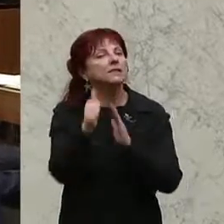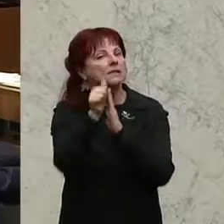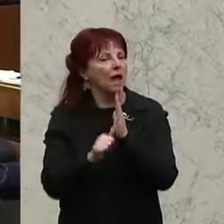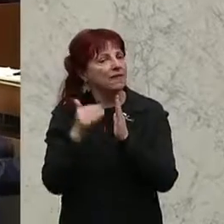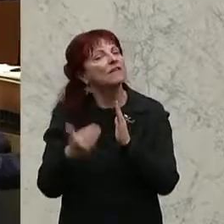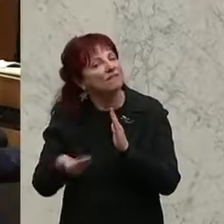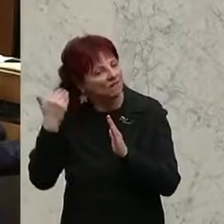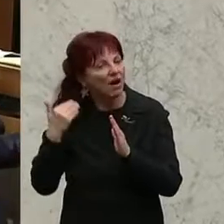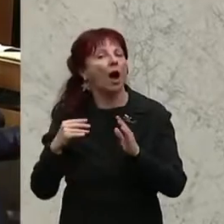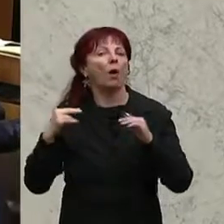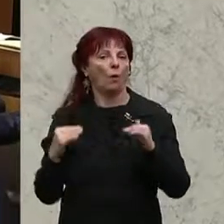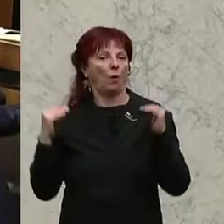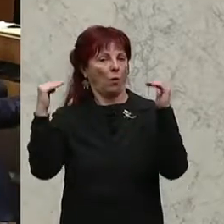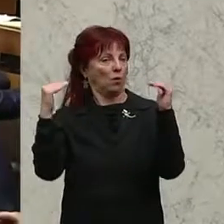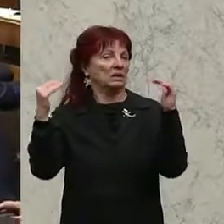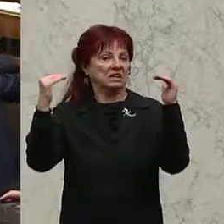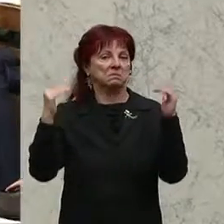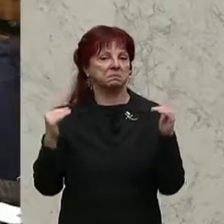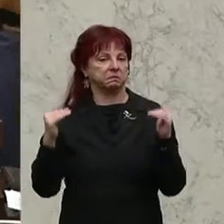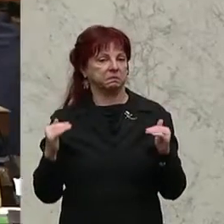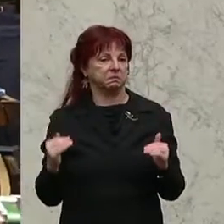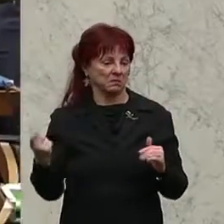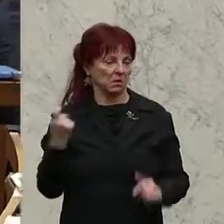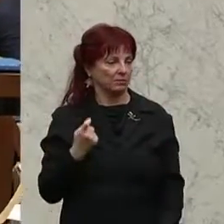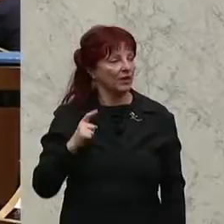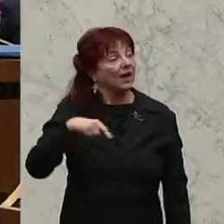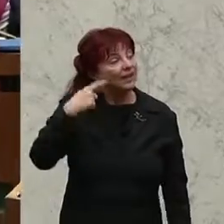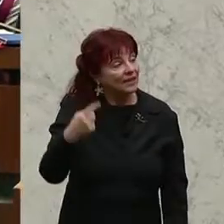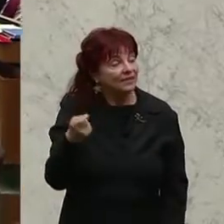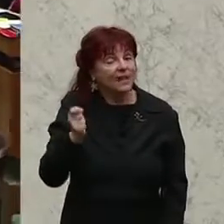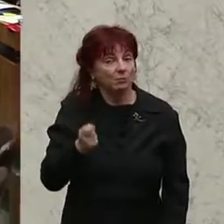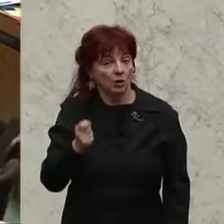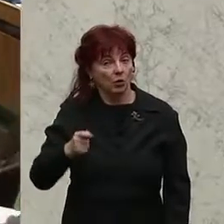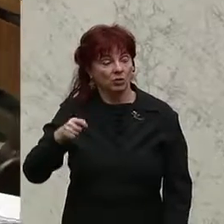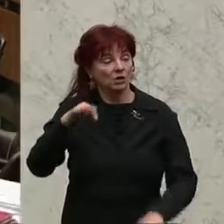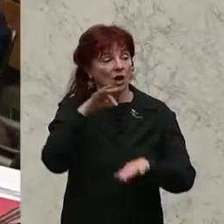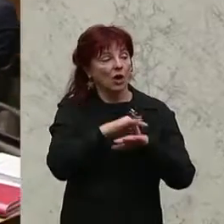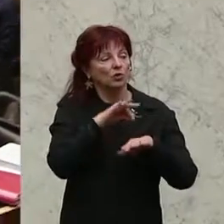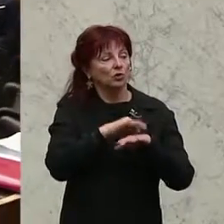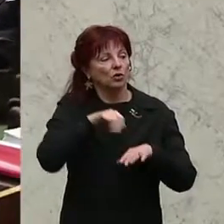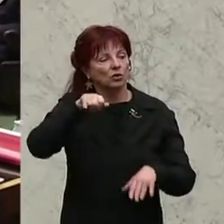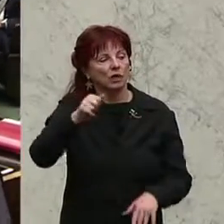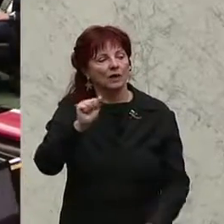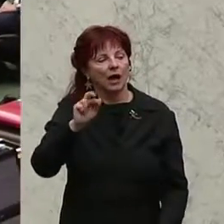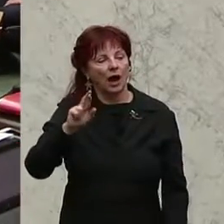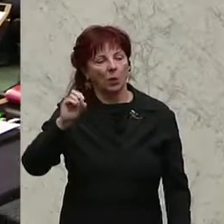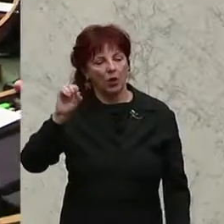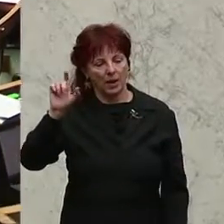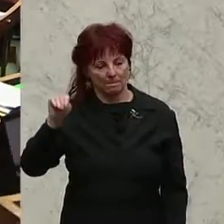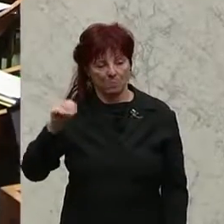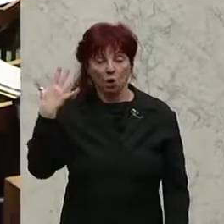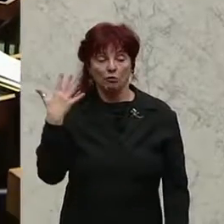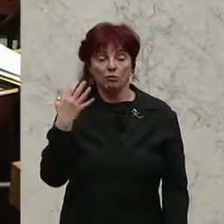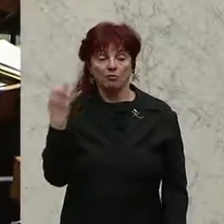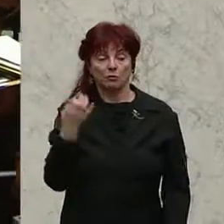Wie einer seiner Vorredner von der FPÖ kritisiert auch Albert Steinhauser von den Grünen die hohen Gerichtsgebühren. Teile dieser Gebühren